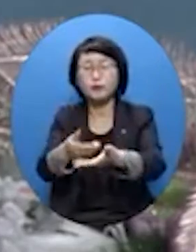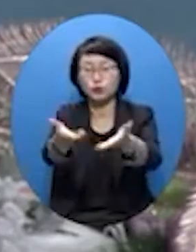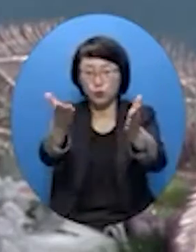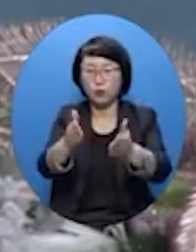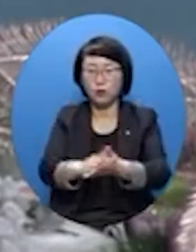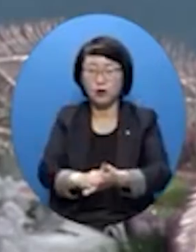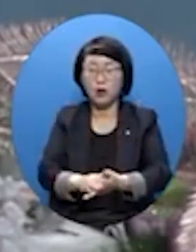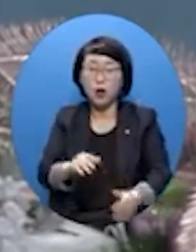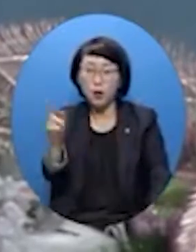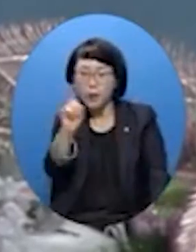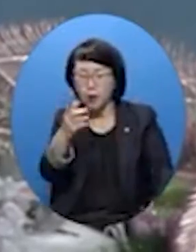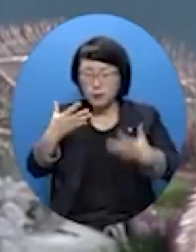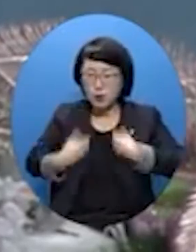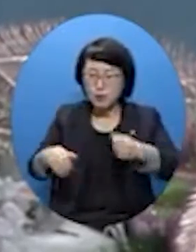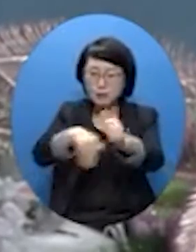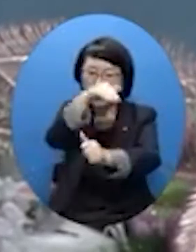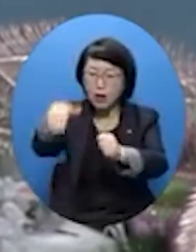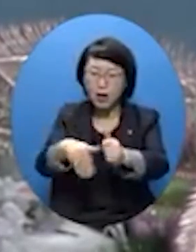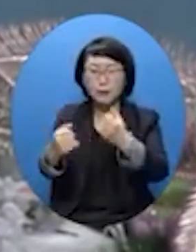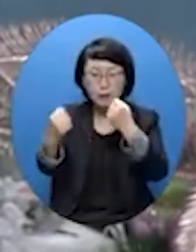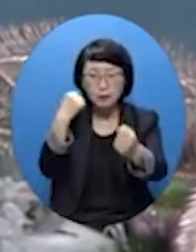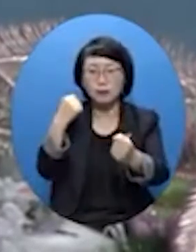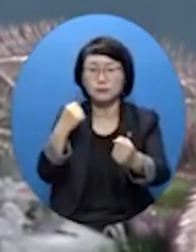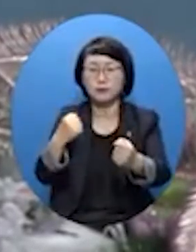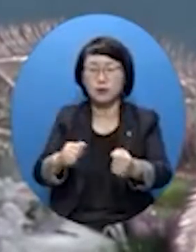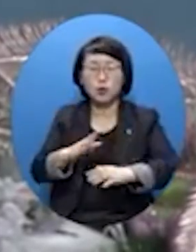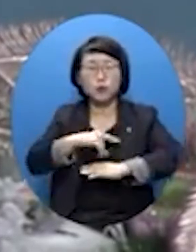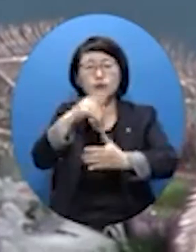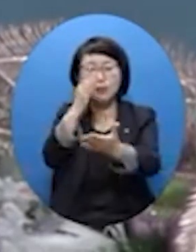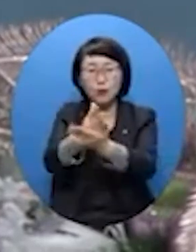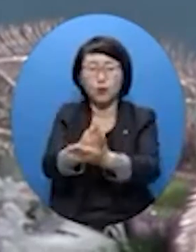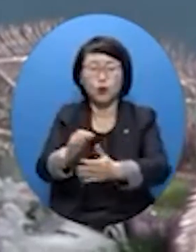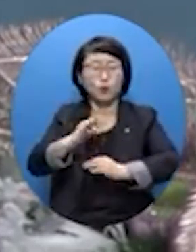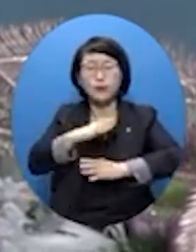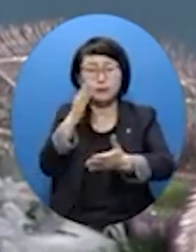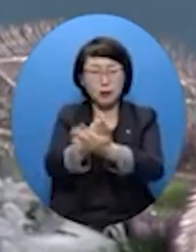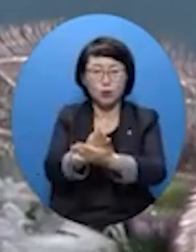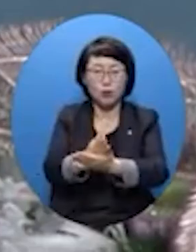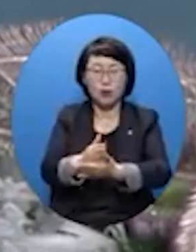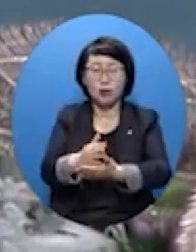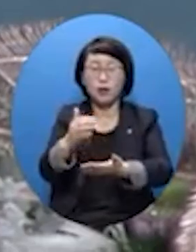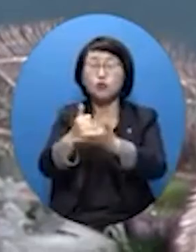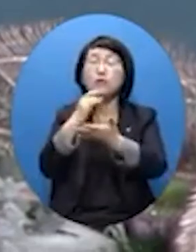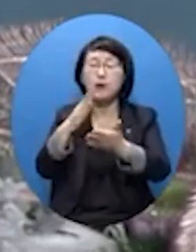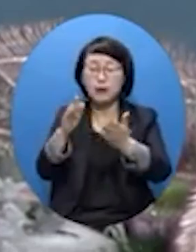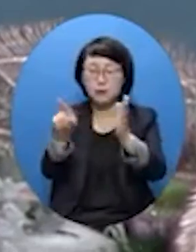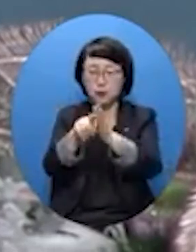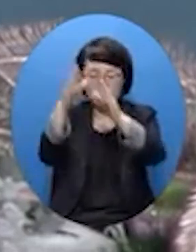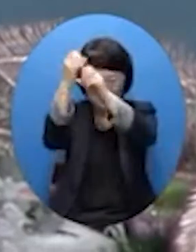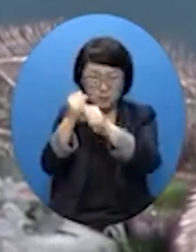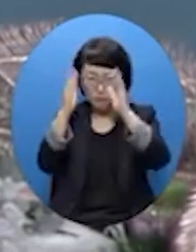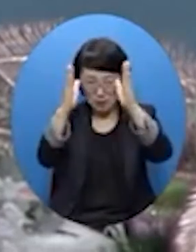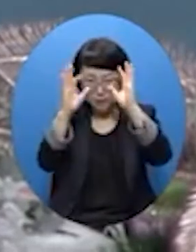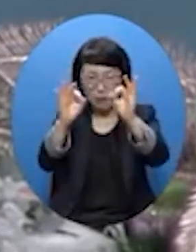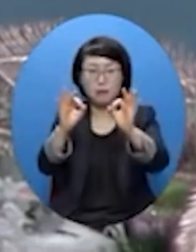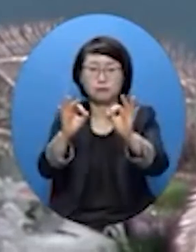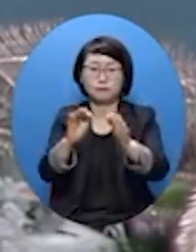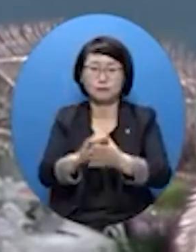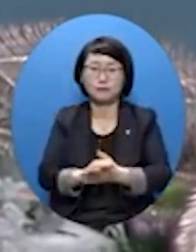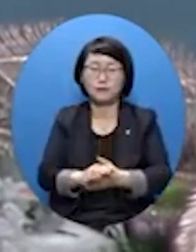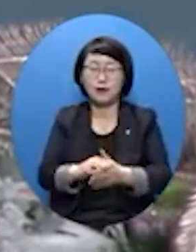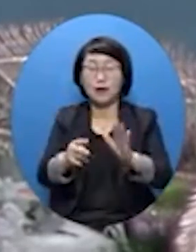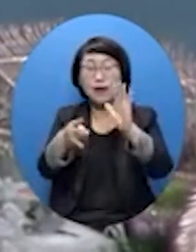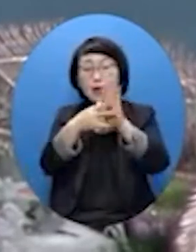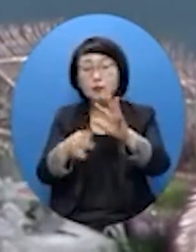것이라. 어떤 절망적인 상황이 다가와도 두려워하지 말고 놀라지 말고 나만 믿고 의지하고 바라보라.